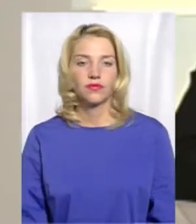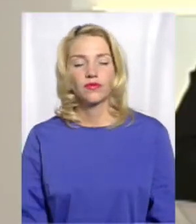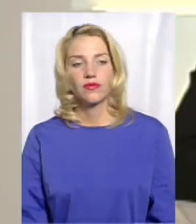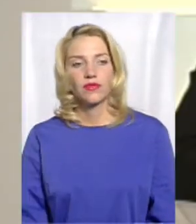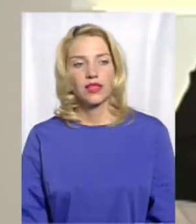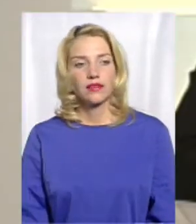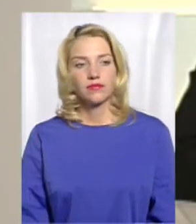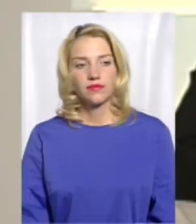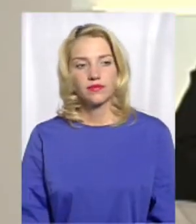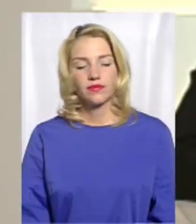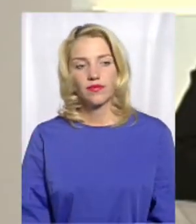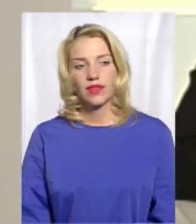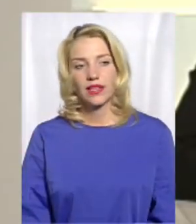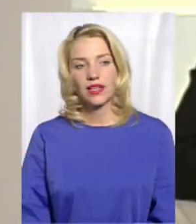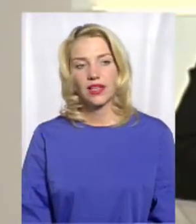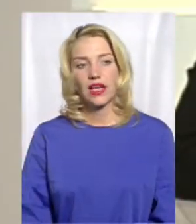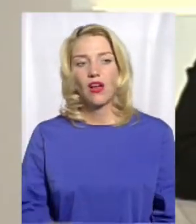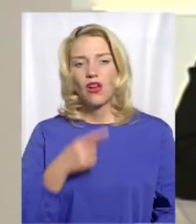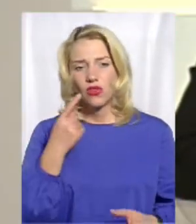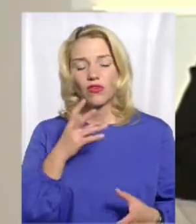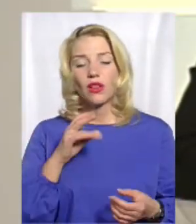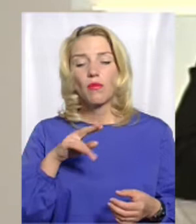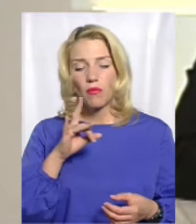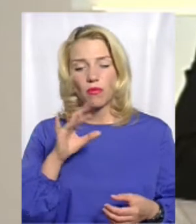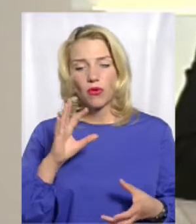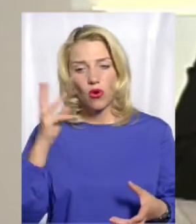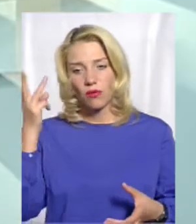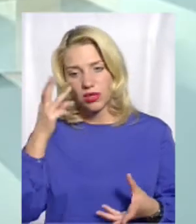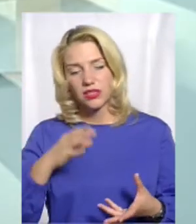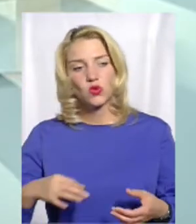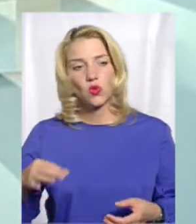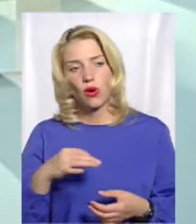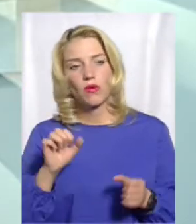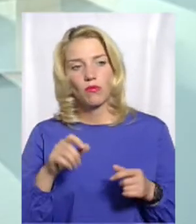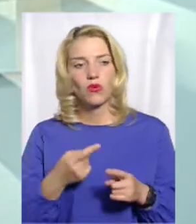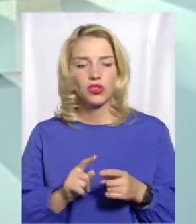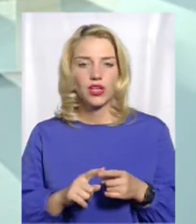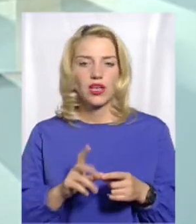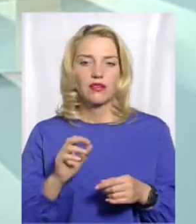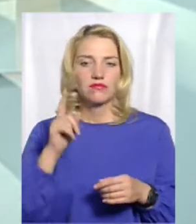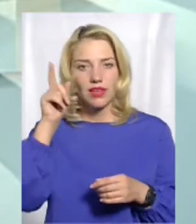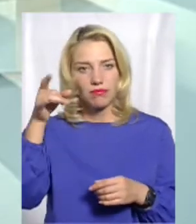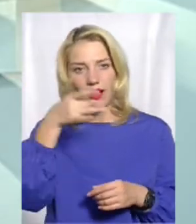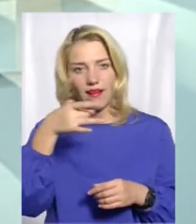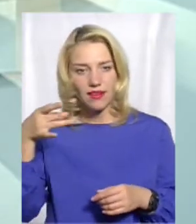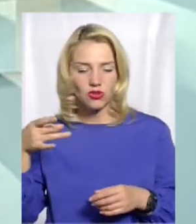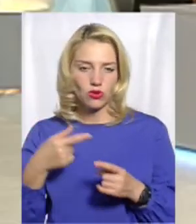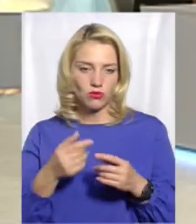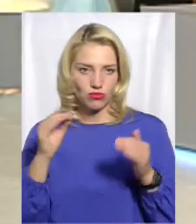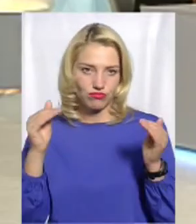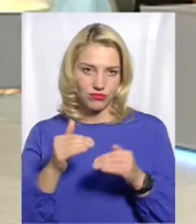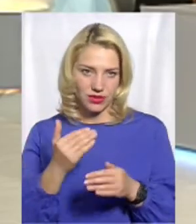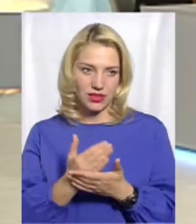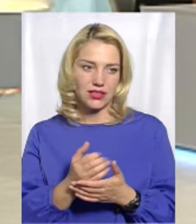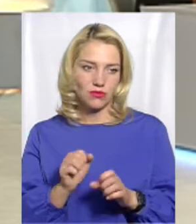я підкоригую, що Тетяна Дзюблюк, вона говорила в цілому про Хмельницьку область, тому, можливо, за межами міста все так, як